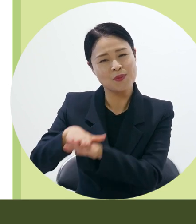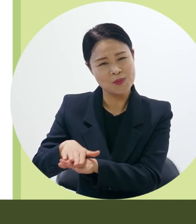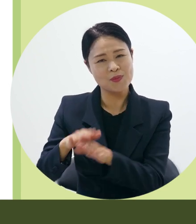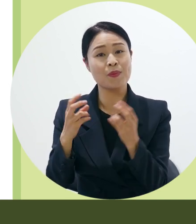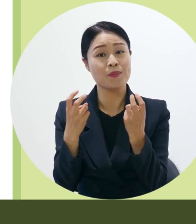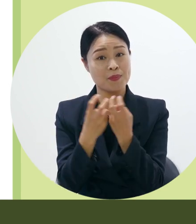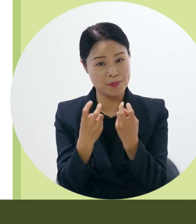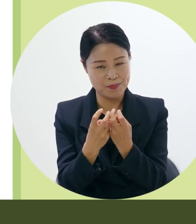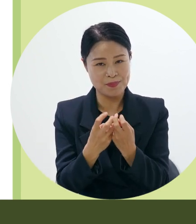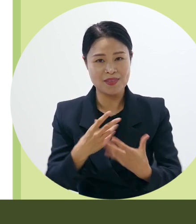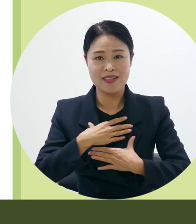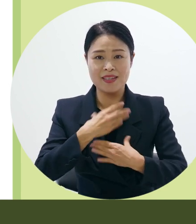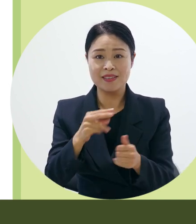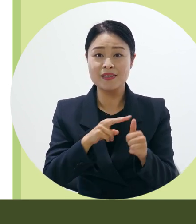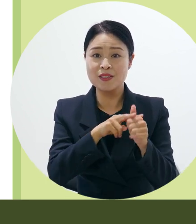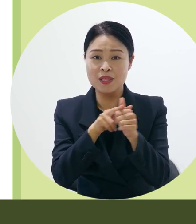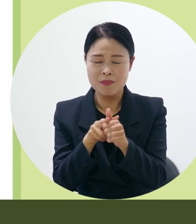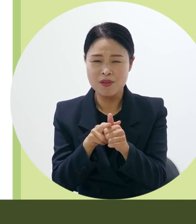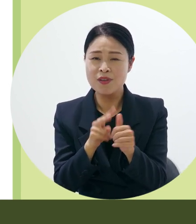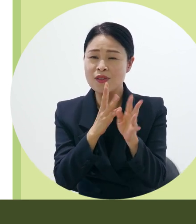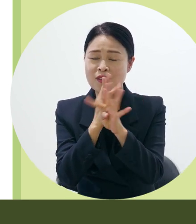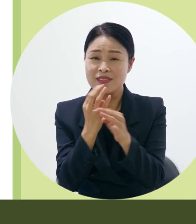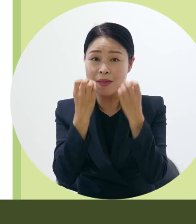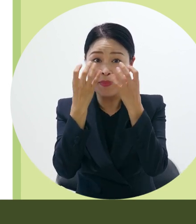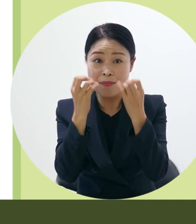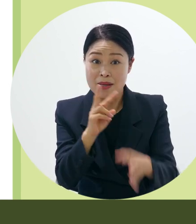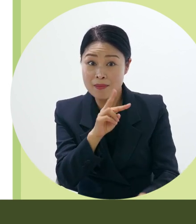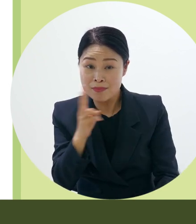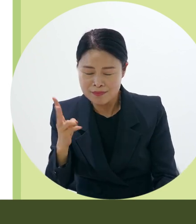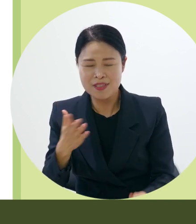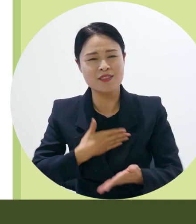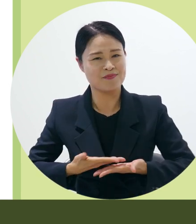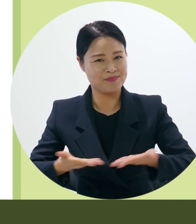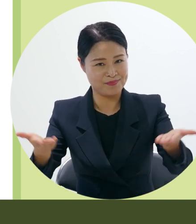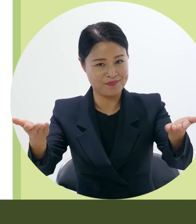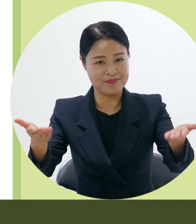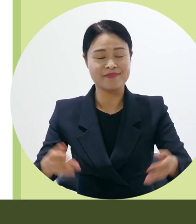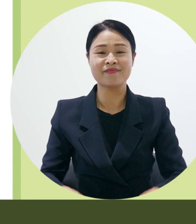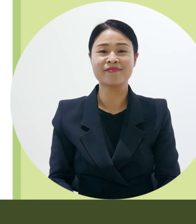방법, 안전정보가 언제 바뀌었는지 등을 알 수 있습니다.